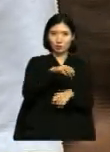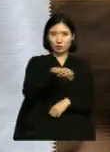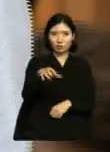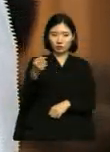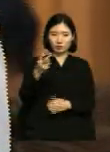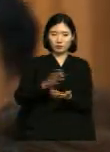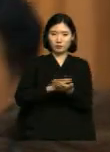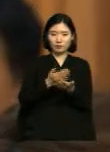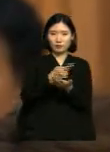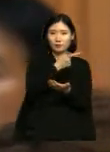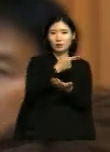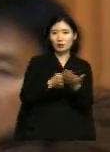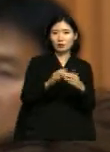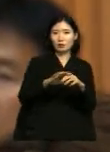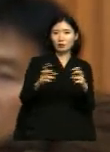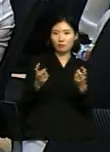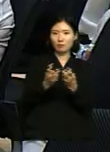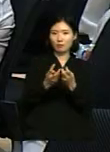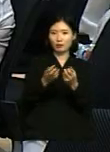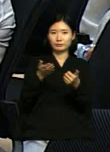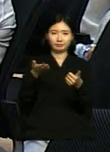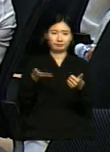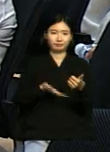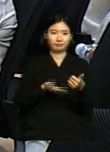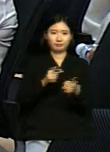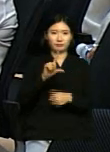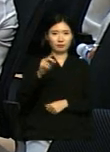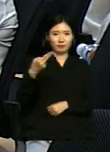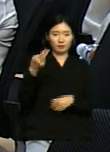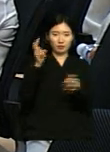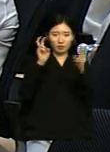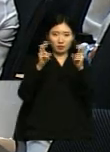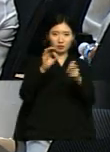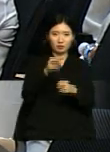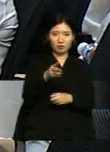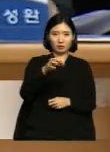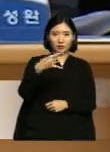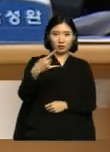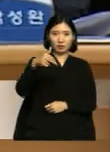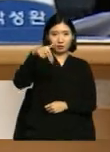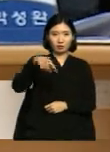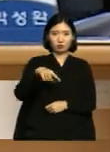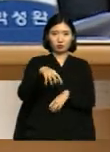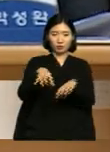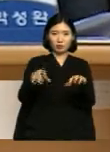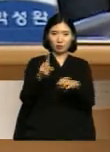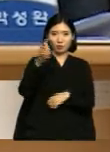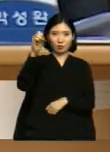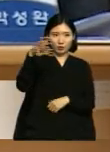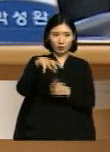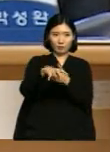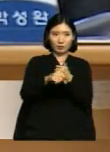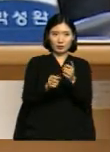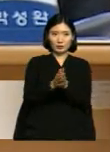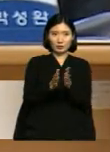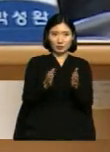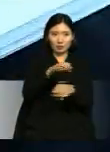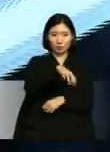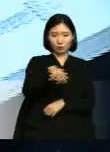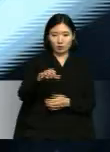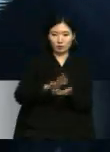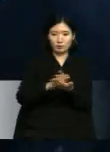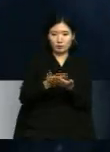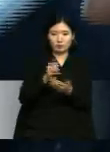재수정과 피해 대책을 요구했습니다. LH 측은 여의주 마을의 경우 고양시 구간의 시점 부인 만큼 노선